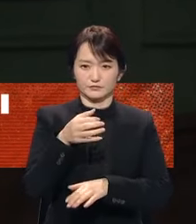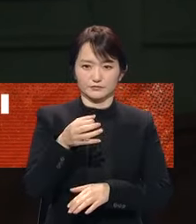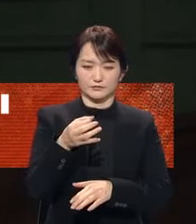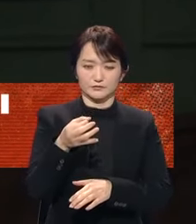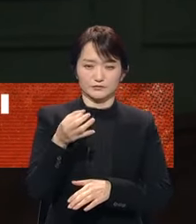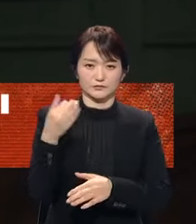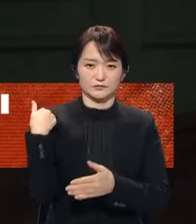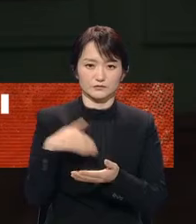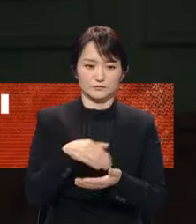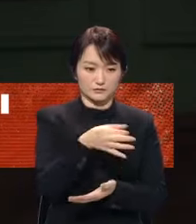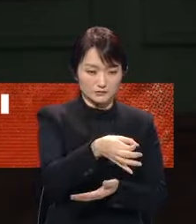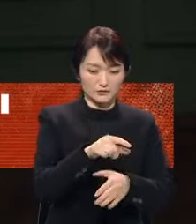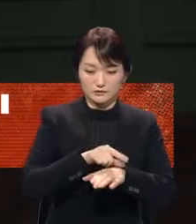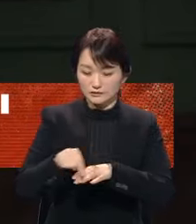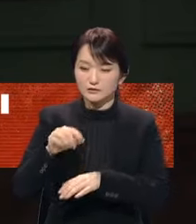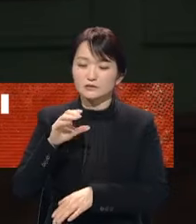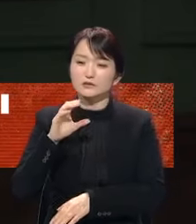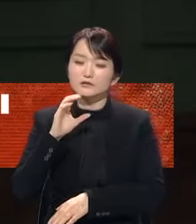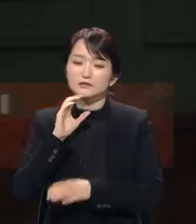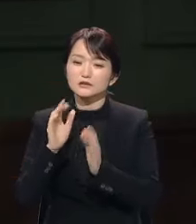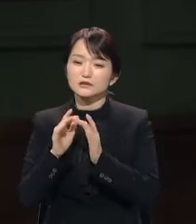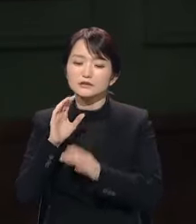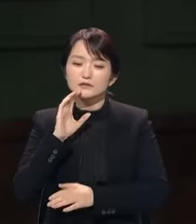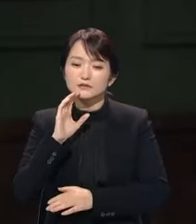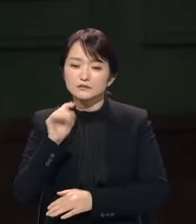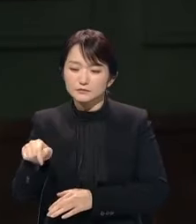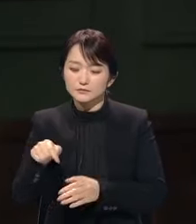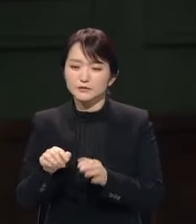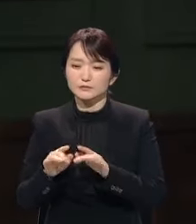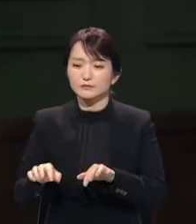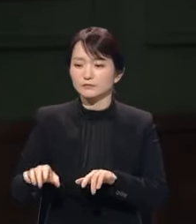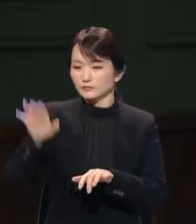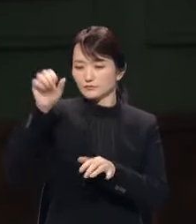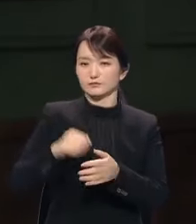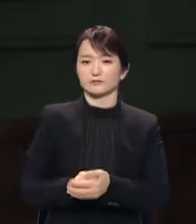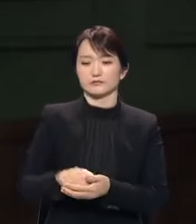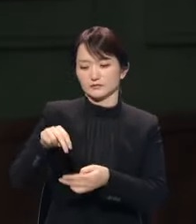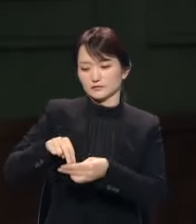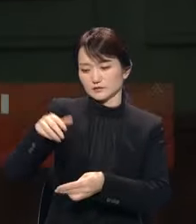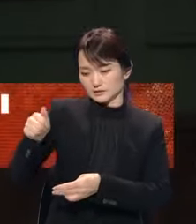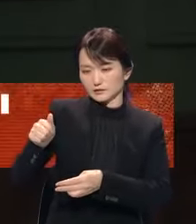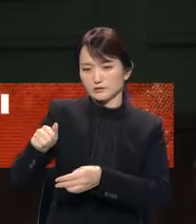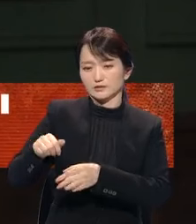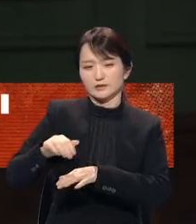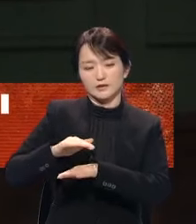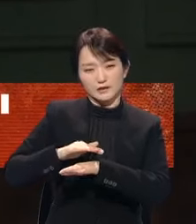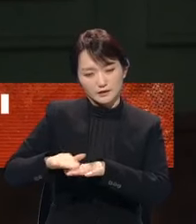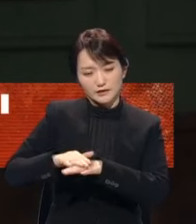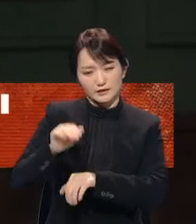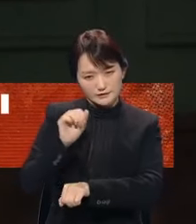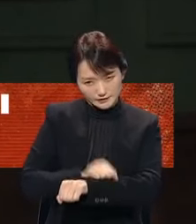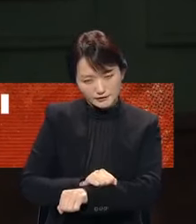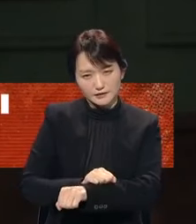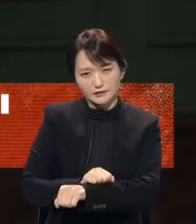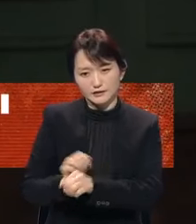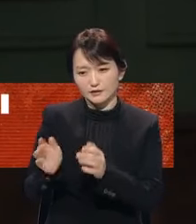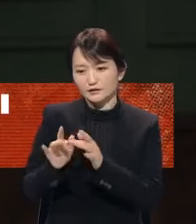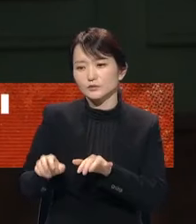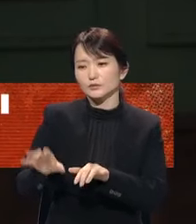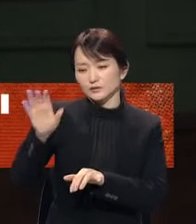테니까 지역 맘카페에다가 아 센터장이 대처를 잘 해줬다라고 좀 후기를 좋게 올려달라 이런 얘기까지 합니다. 그런